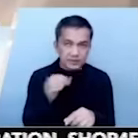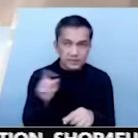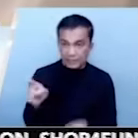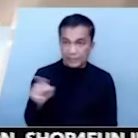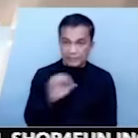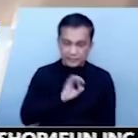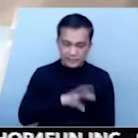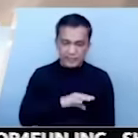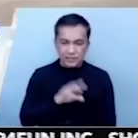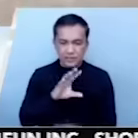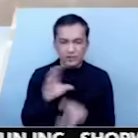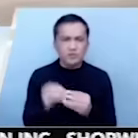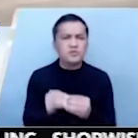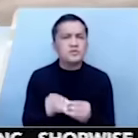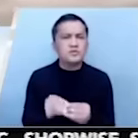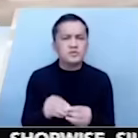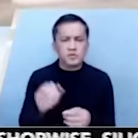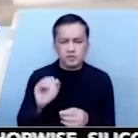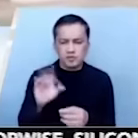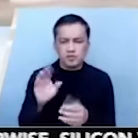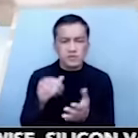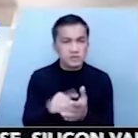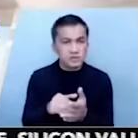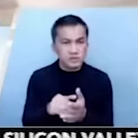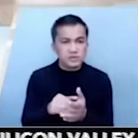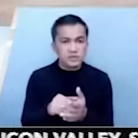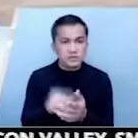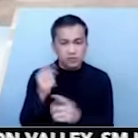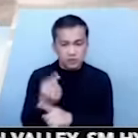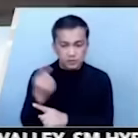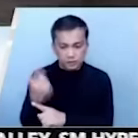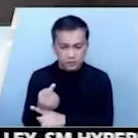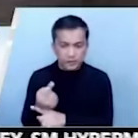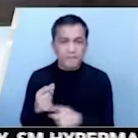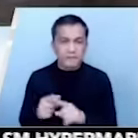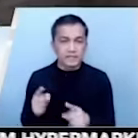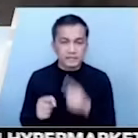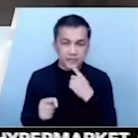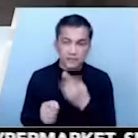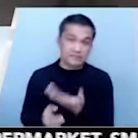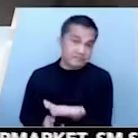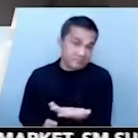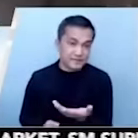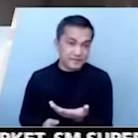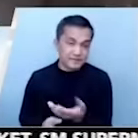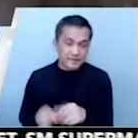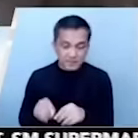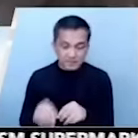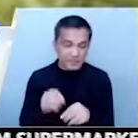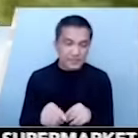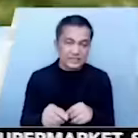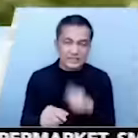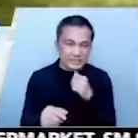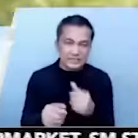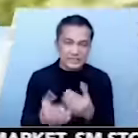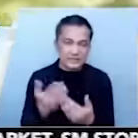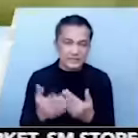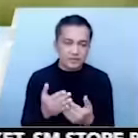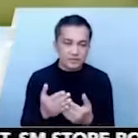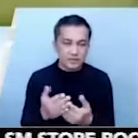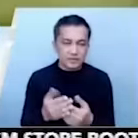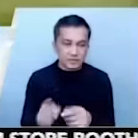umaabot sa mahigit 15,000 pesos kada buwan. Pero sabi nga nila, magtanim ay di biro. Para magbunga ang